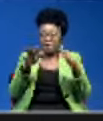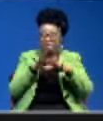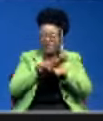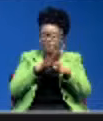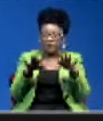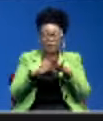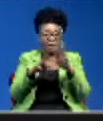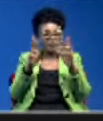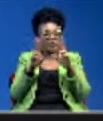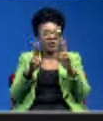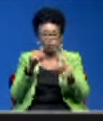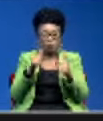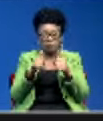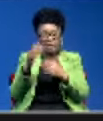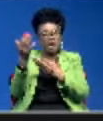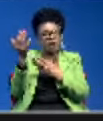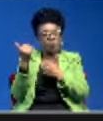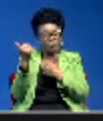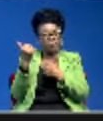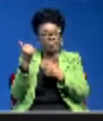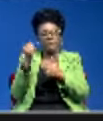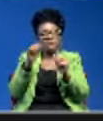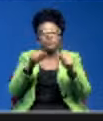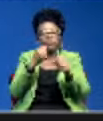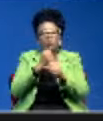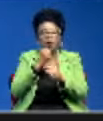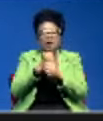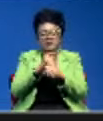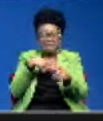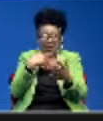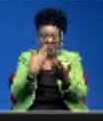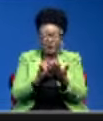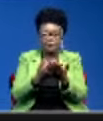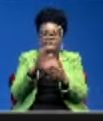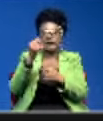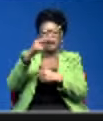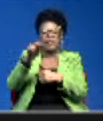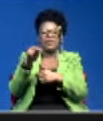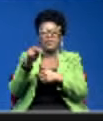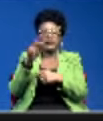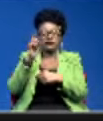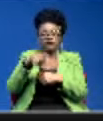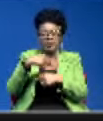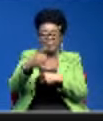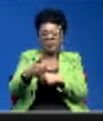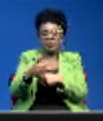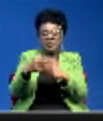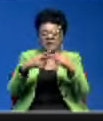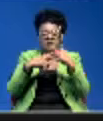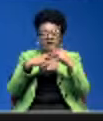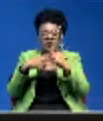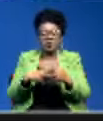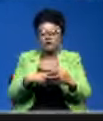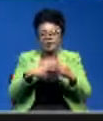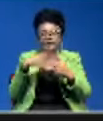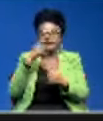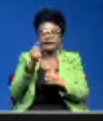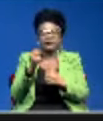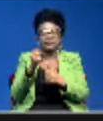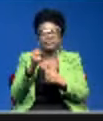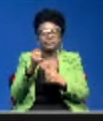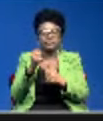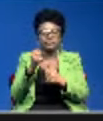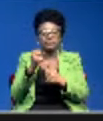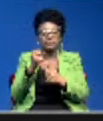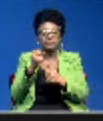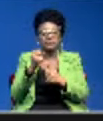walizofikiria zingehitajika, ila walipofika mlangoni Ann alitakiwa kulipa shilingi 7,500. Msichana hata